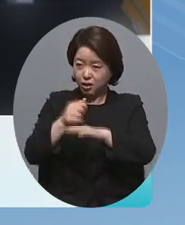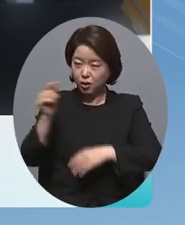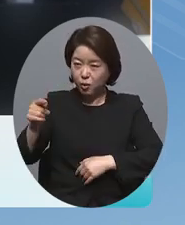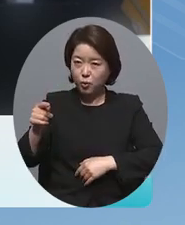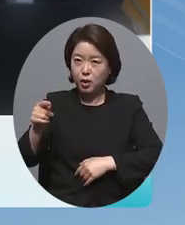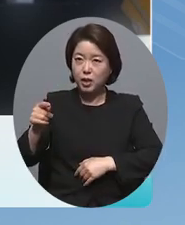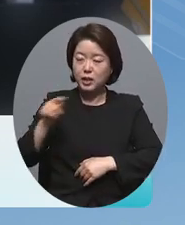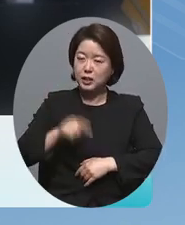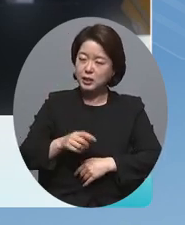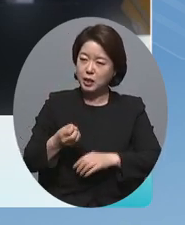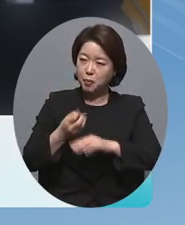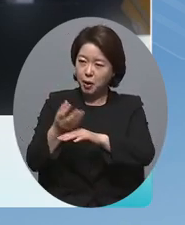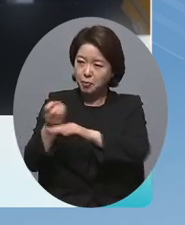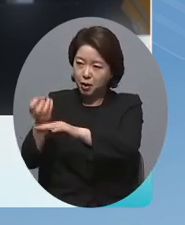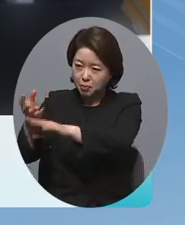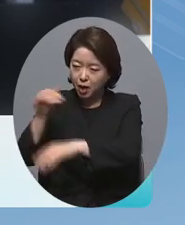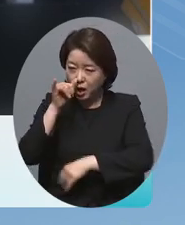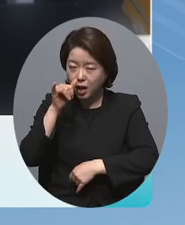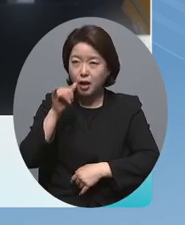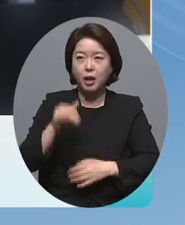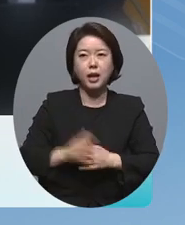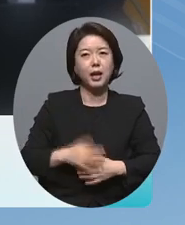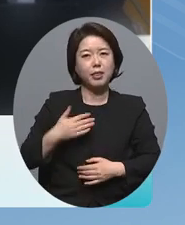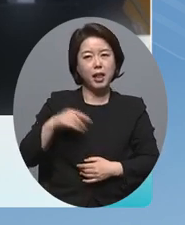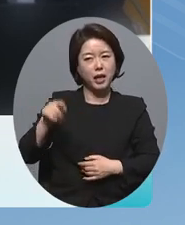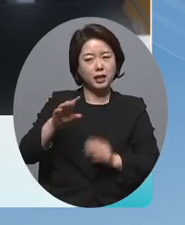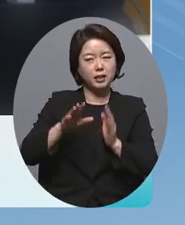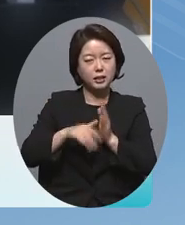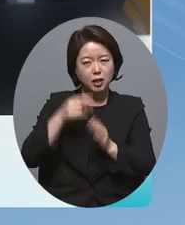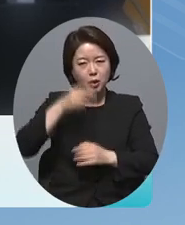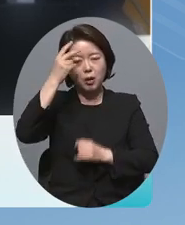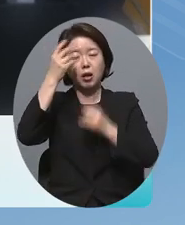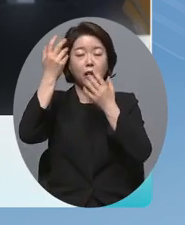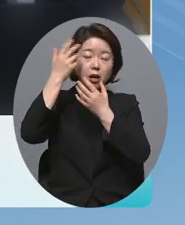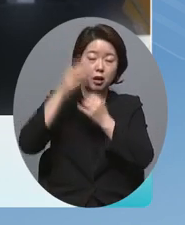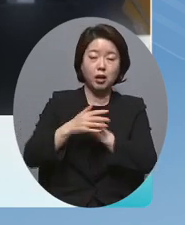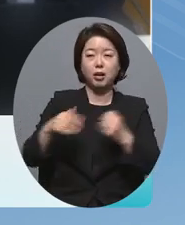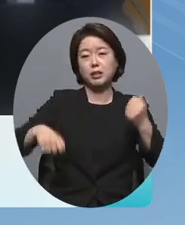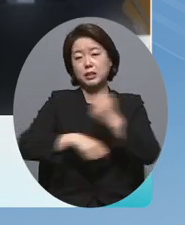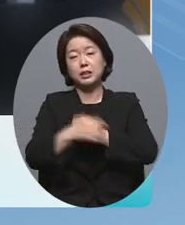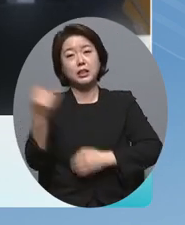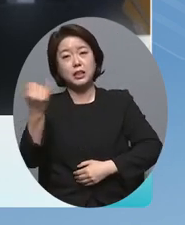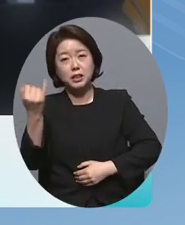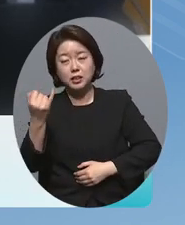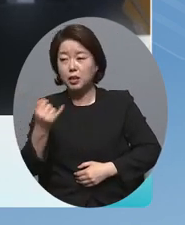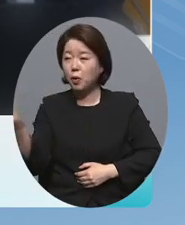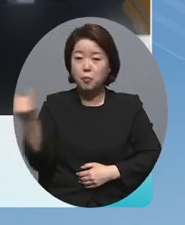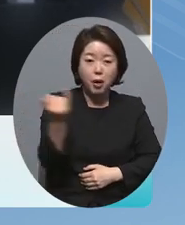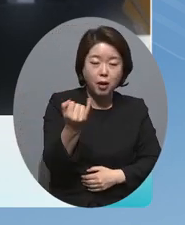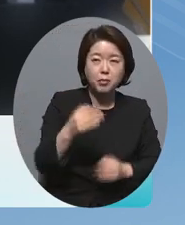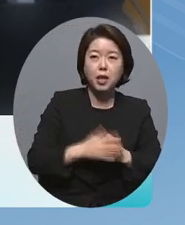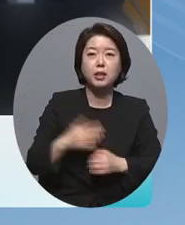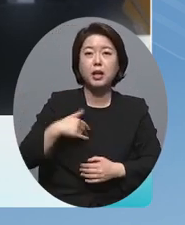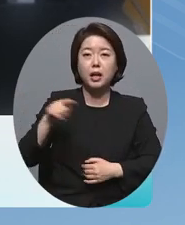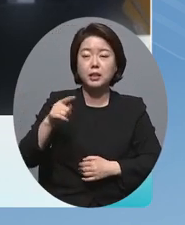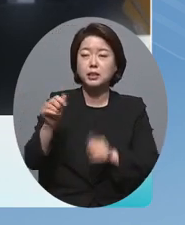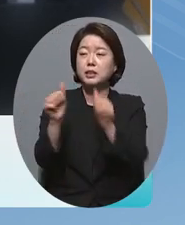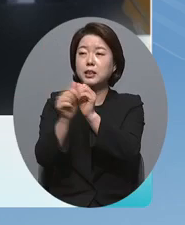나중에 아 이 사람들 중에 누군가가 네. 내가 그때 너무 술이 취해서 첼리스트 그 사람이 나중에 나타나가지고 내가 그때